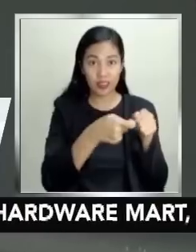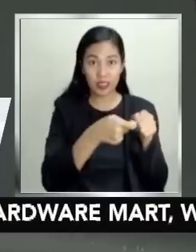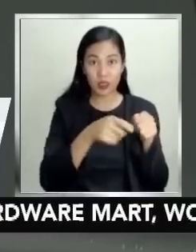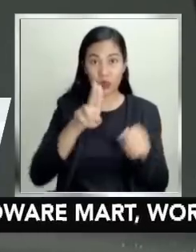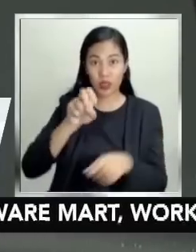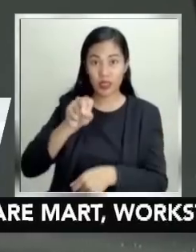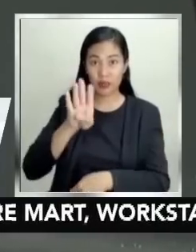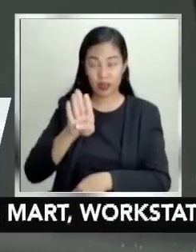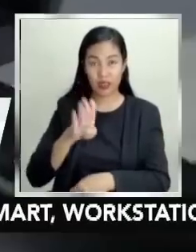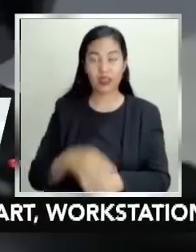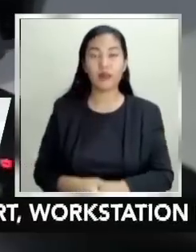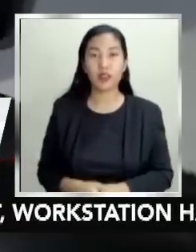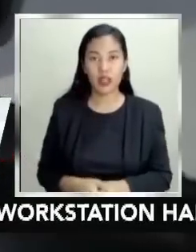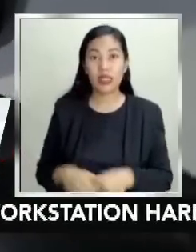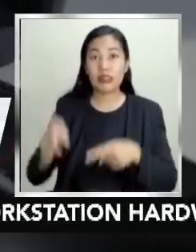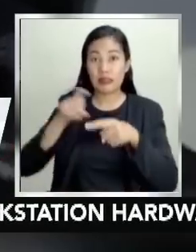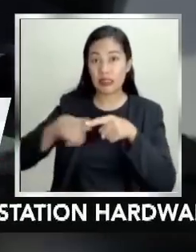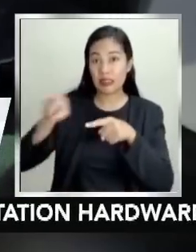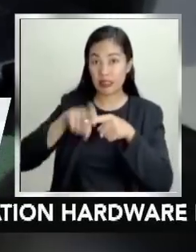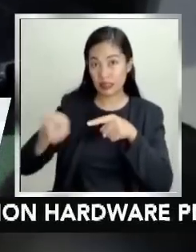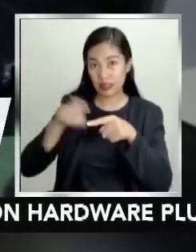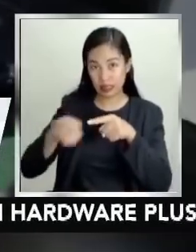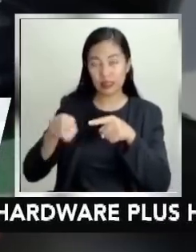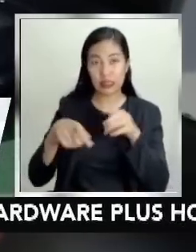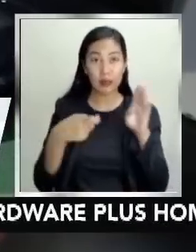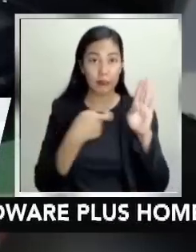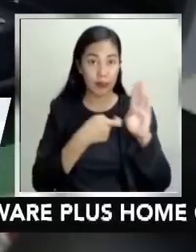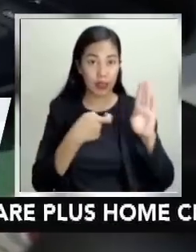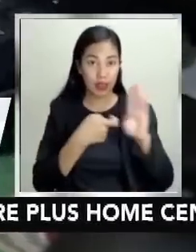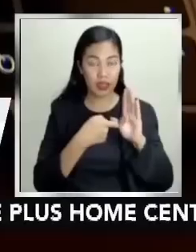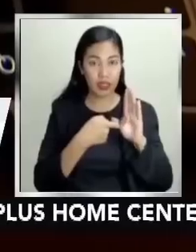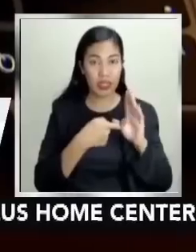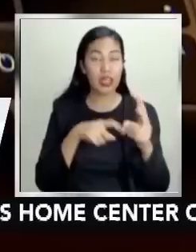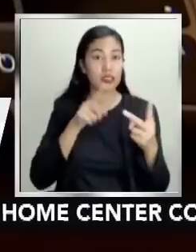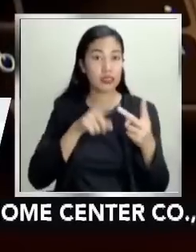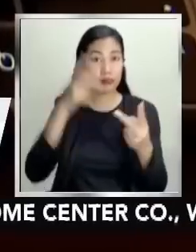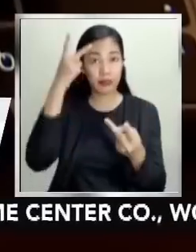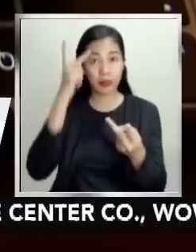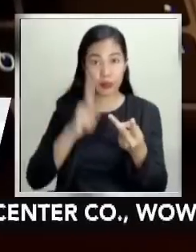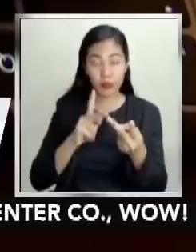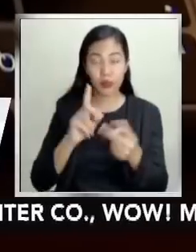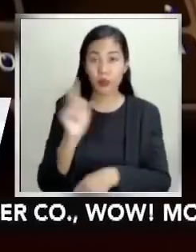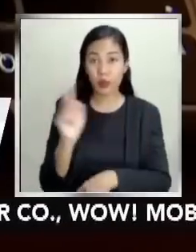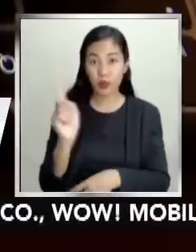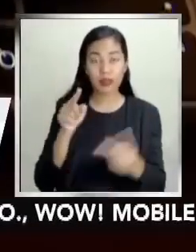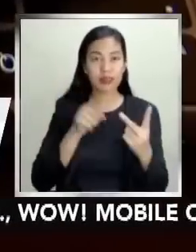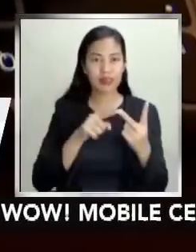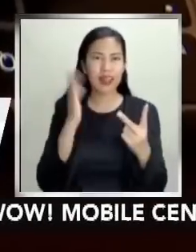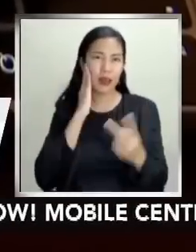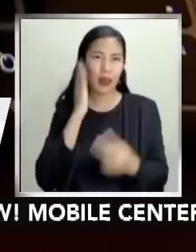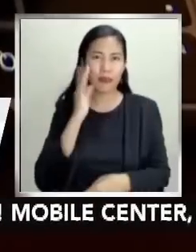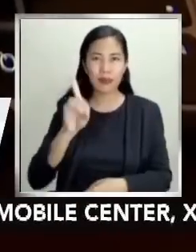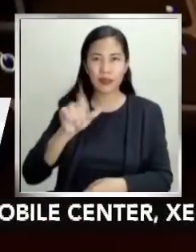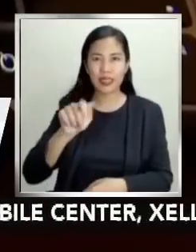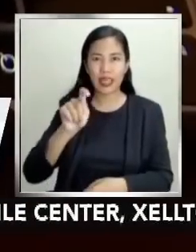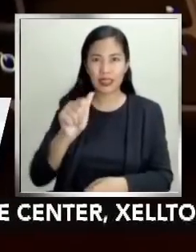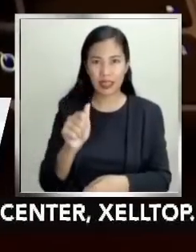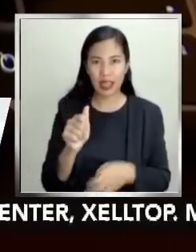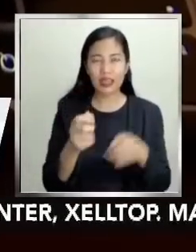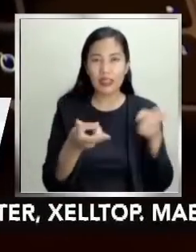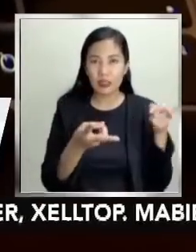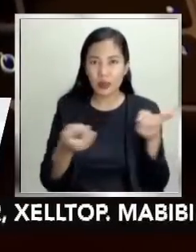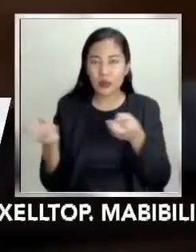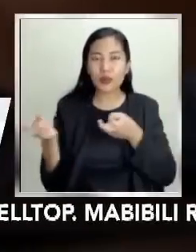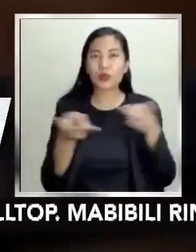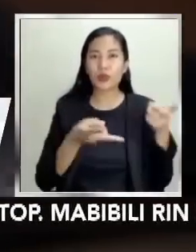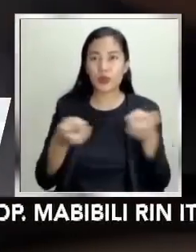upang makapag-charge. Ang pangalawang function naman ito ay ang pagta-transfer ng data na siyang ine-exploit ng mga cyber